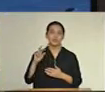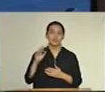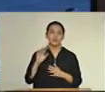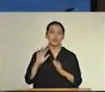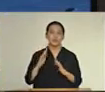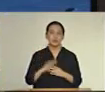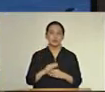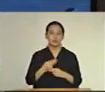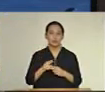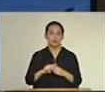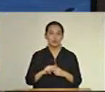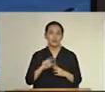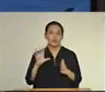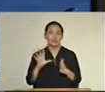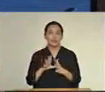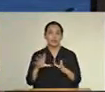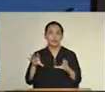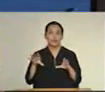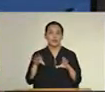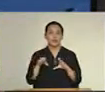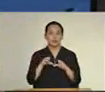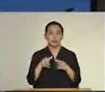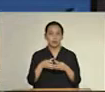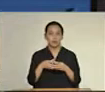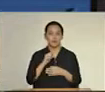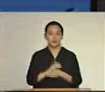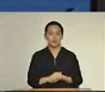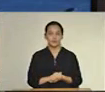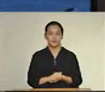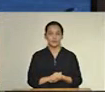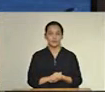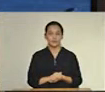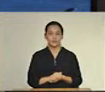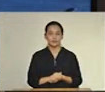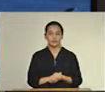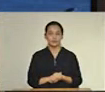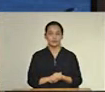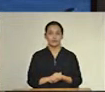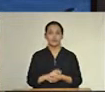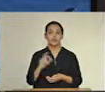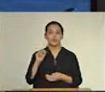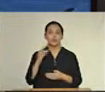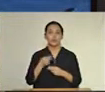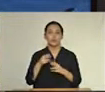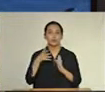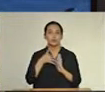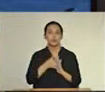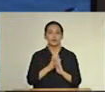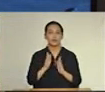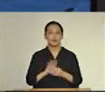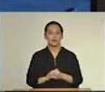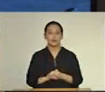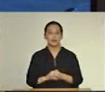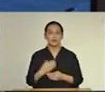Bunda energiya to'planadi va energiya ma'lum bir jarayon uchun sarflanadi. Yana